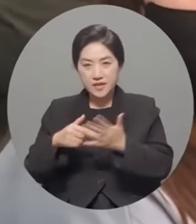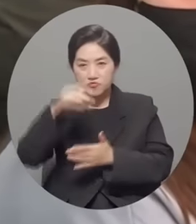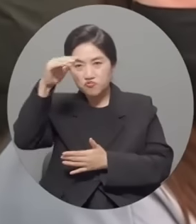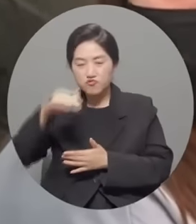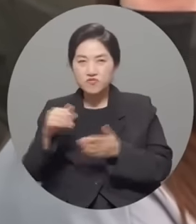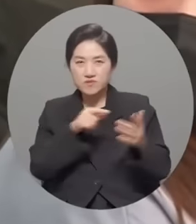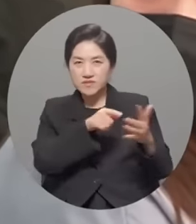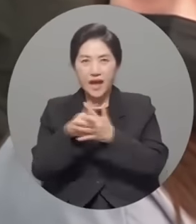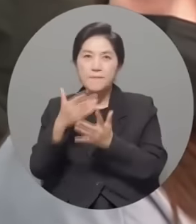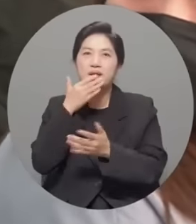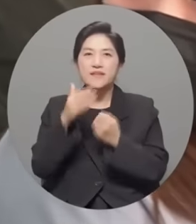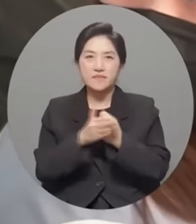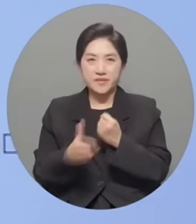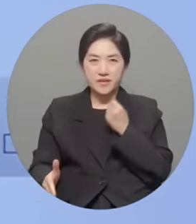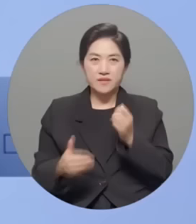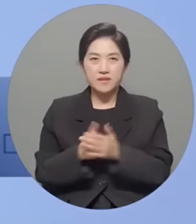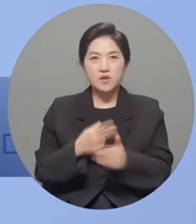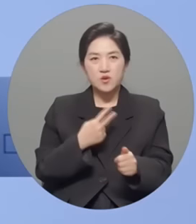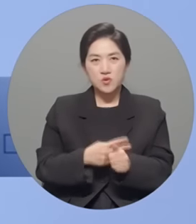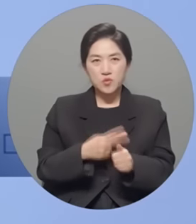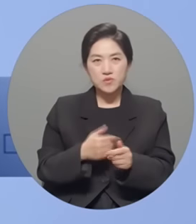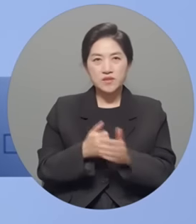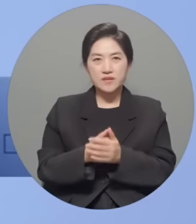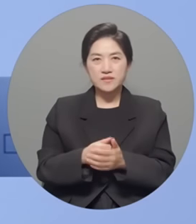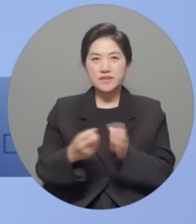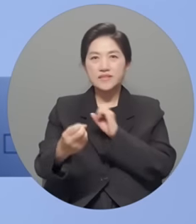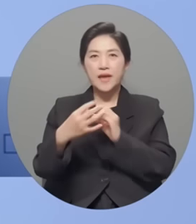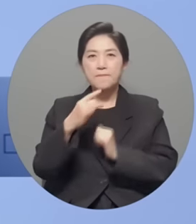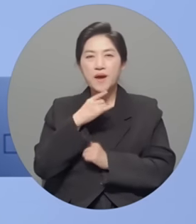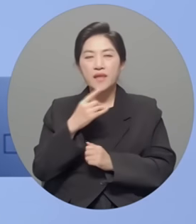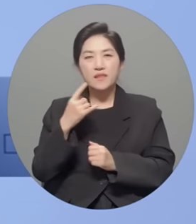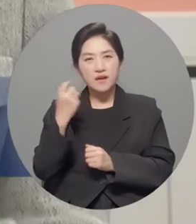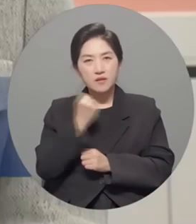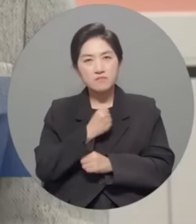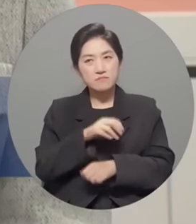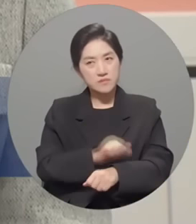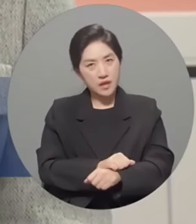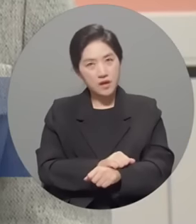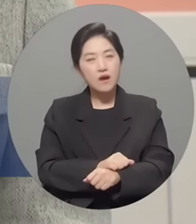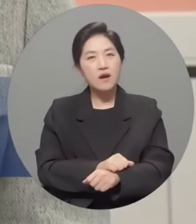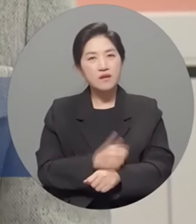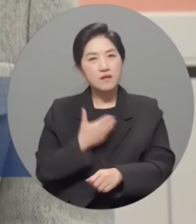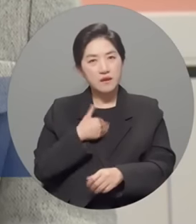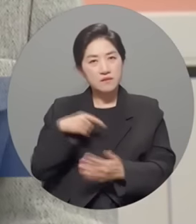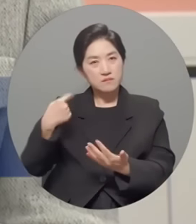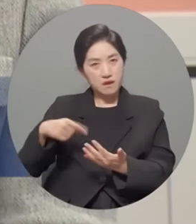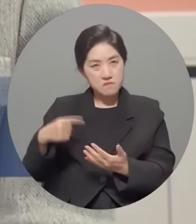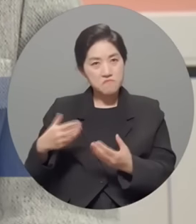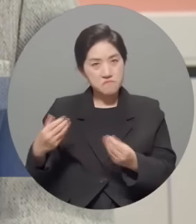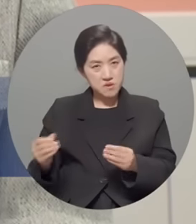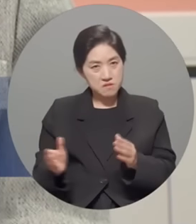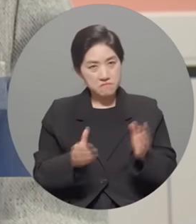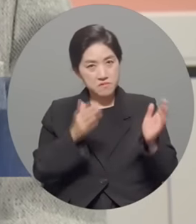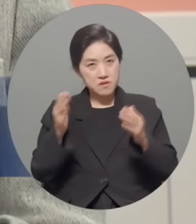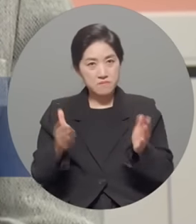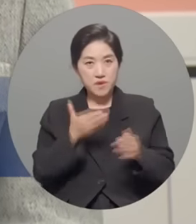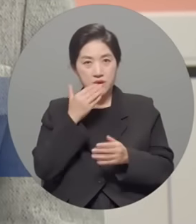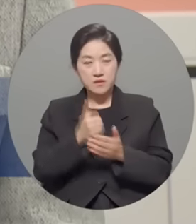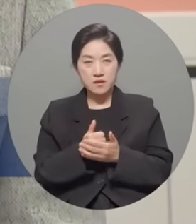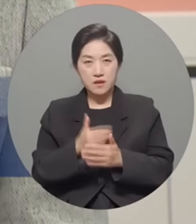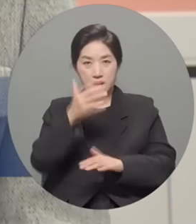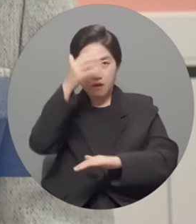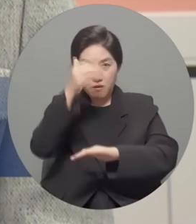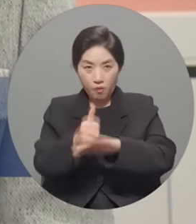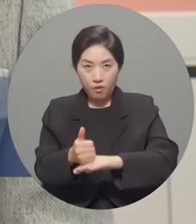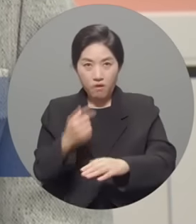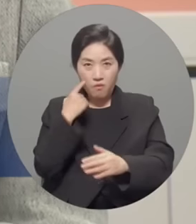있다는 겁니다. 교사들은 그 아이들의 대답만 보고서 잘하는구나 라고 진도를 나가게 되는데 학습